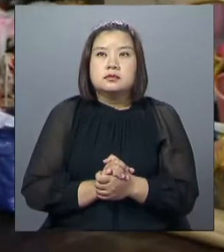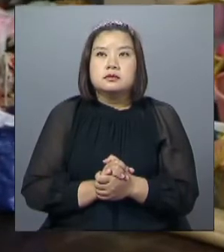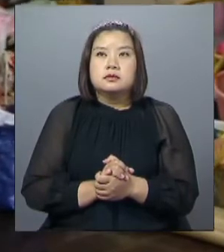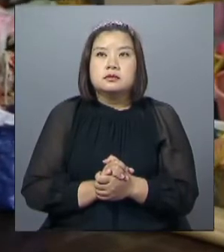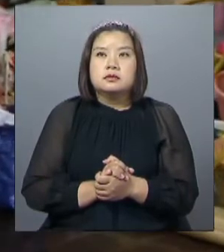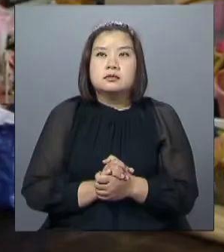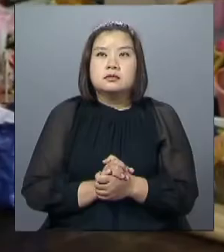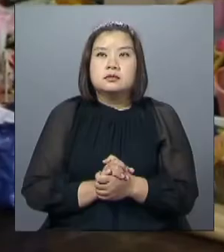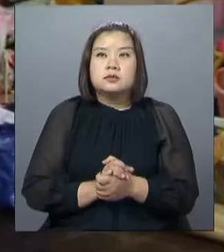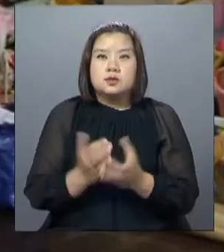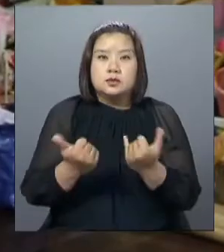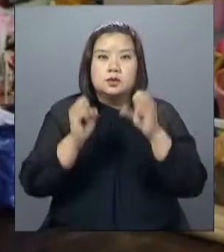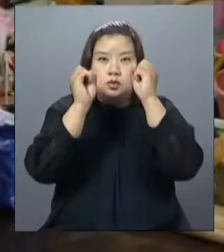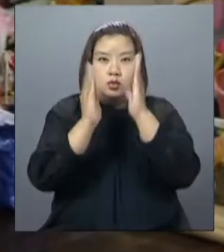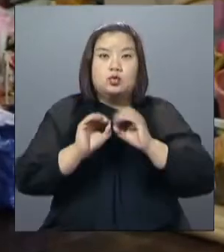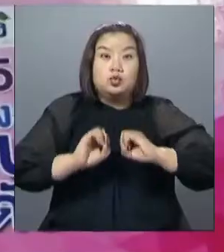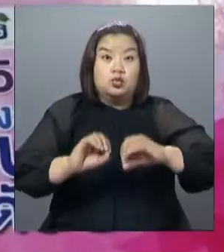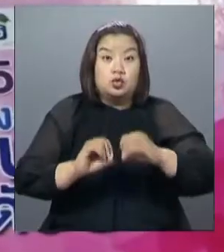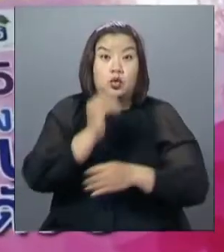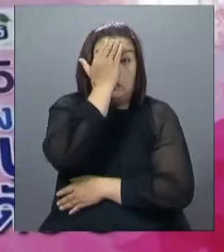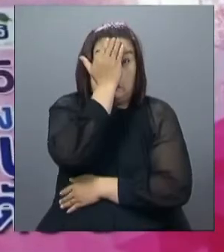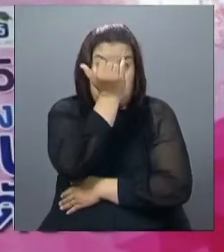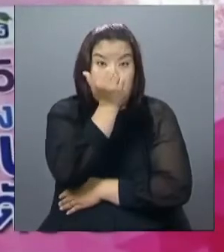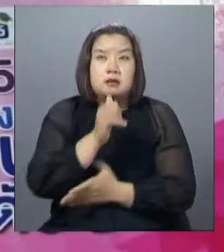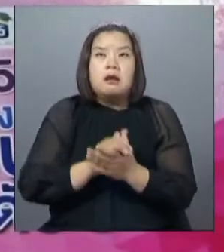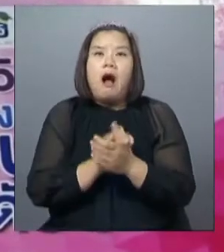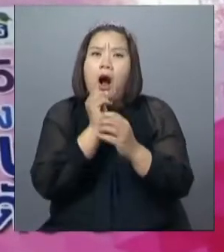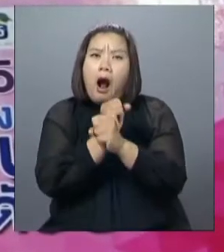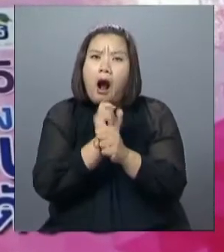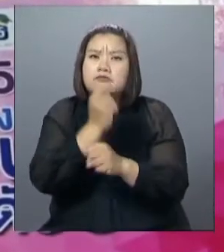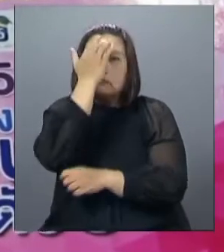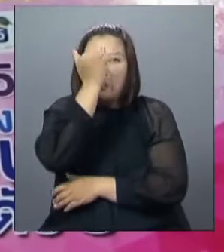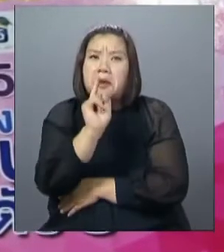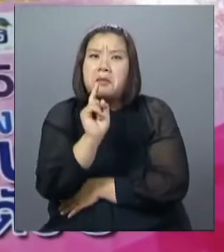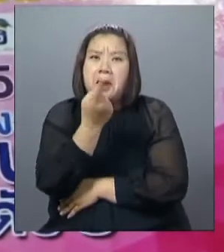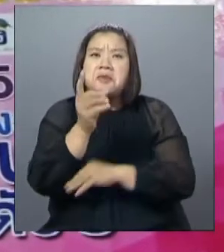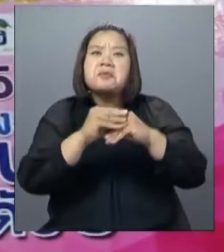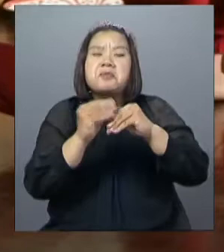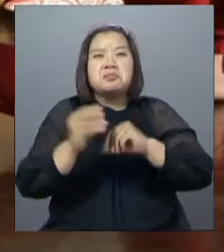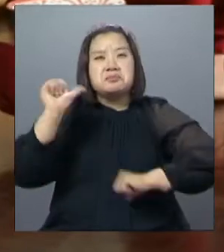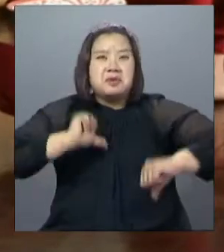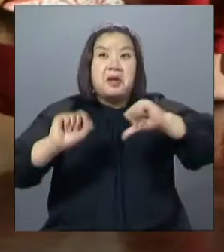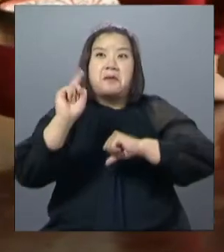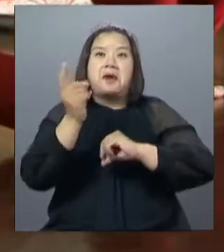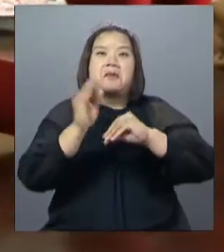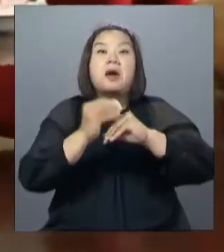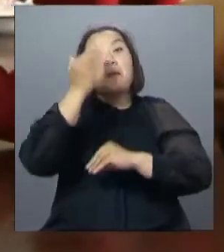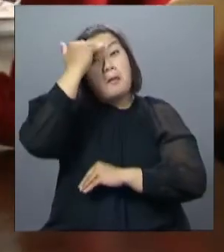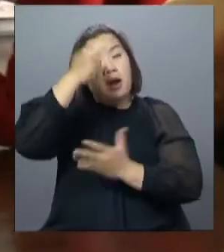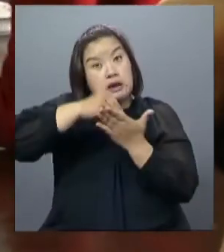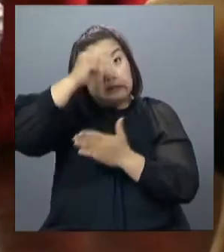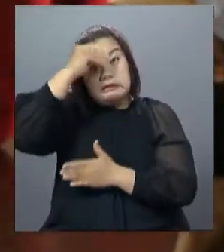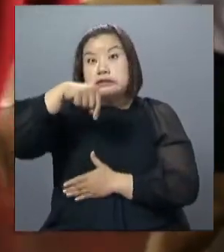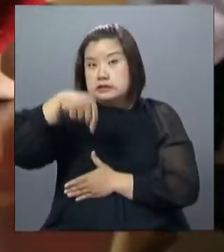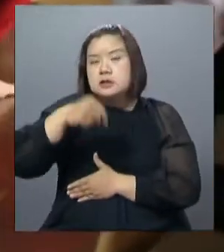การที่ครูผู้สอนได้ดัดแปลงมโนราตัวอ่อนขึ้นมาใหม่นั้นส่งผลให้เด็กนักเรียนโรงเรียนแจ้งวิทยารู้จักถึงคุ